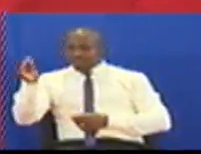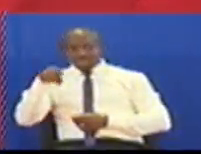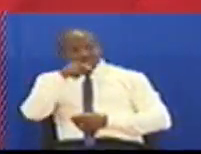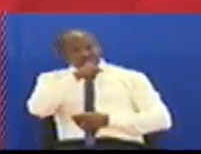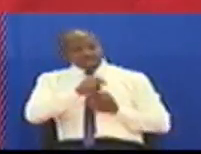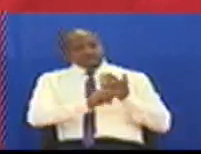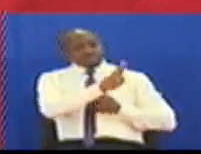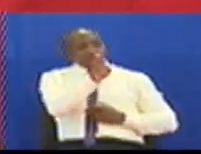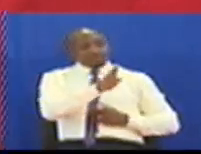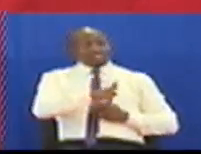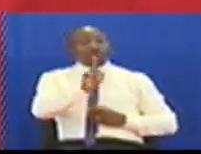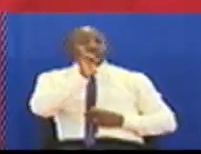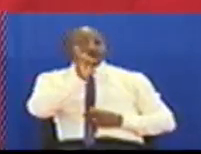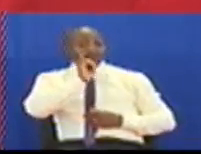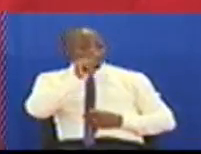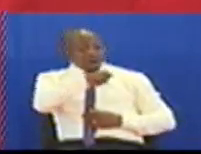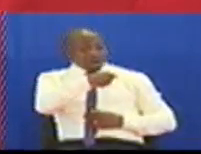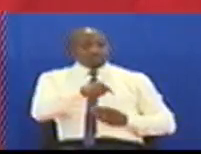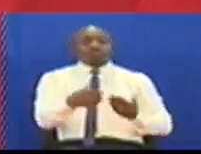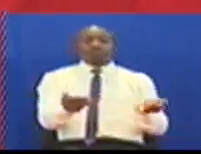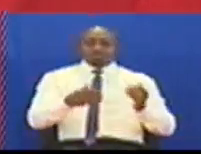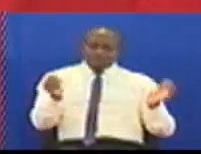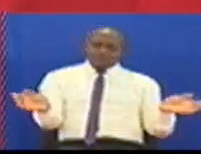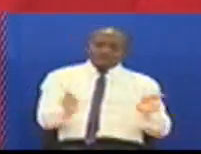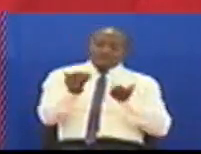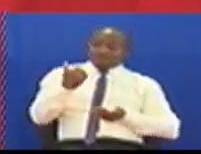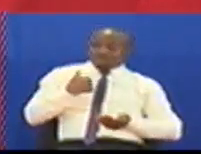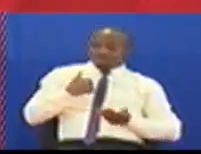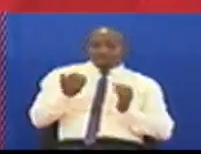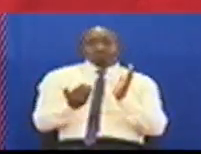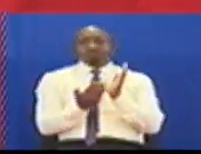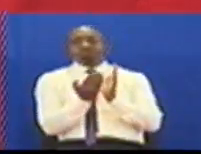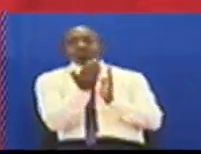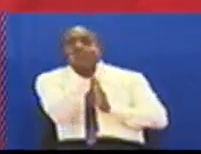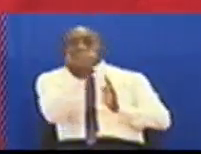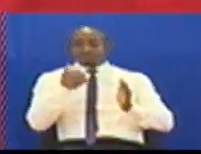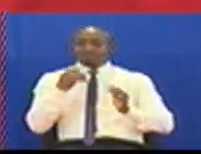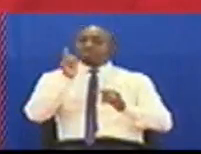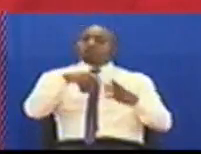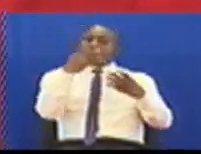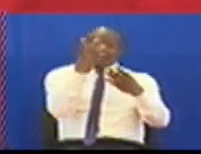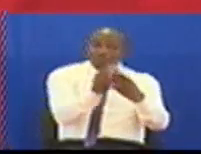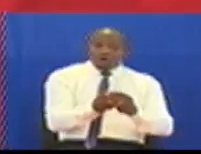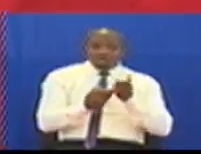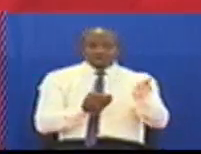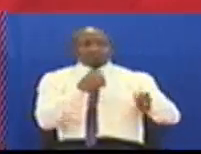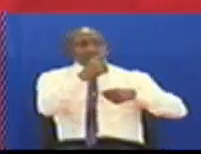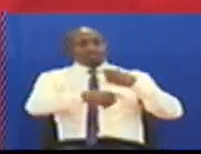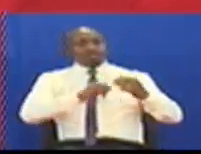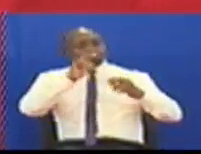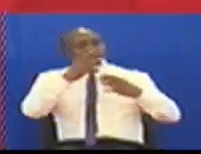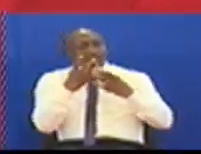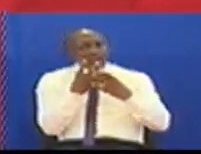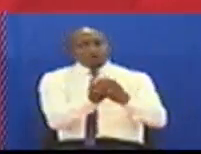halmashauri mama ninayoishi, kwa kuweza kunilea na kunifikisha hapa nilipofika. Niko pamoja na nyinyi na nitaendelea kuwa pamoja na